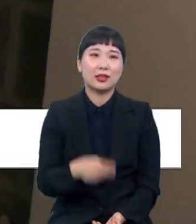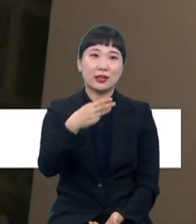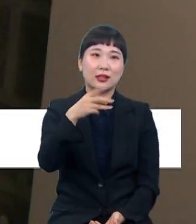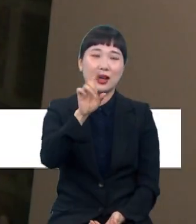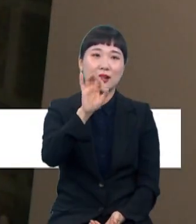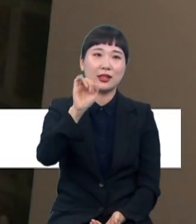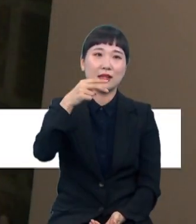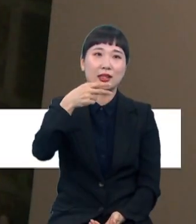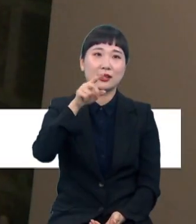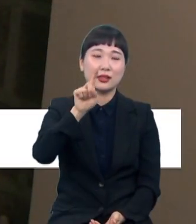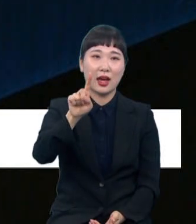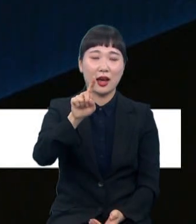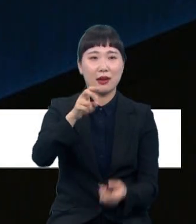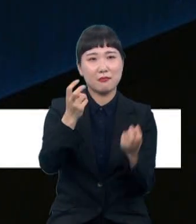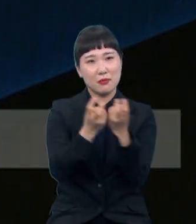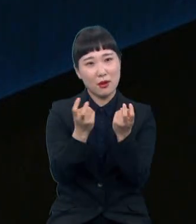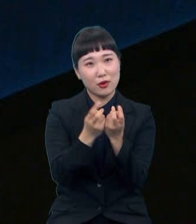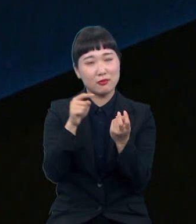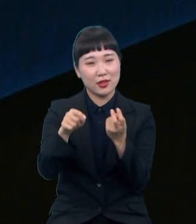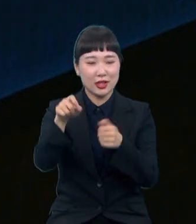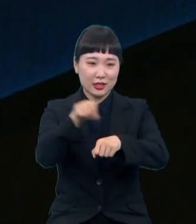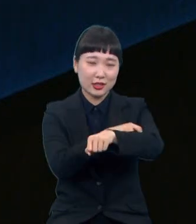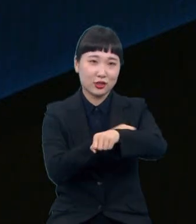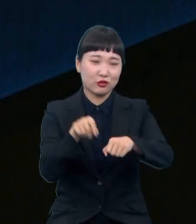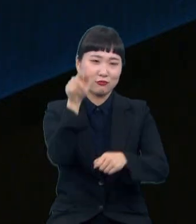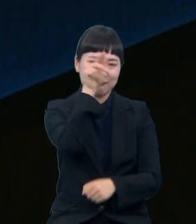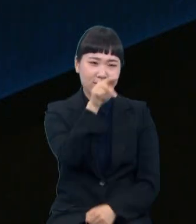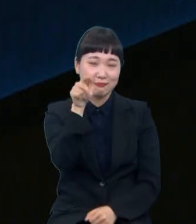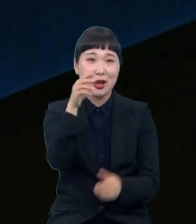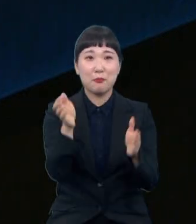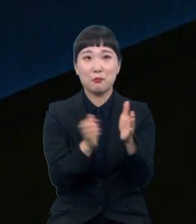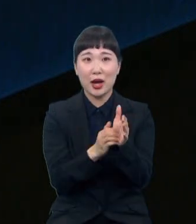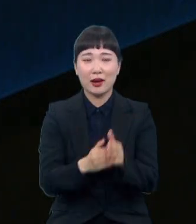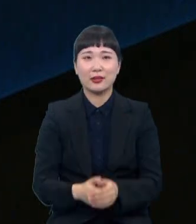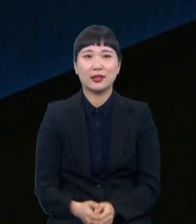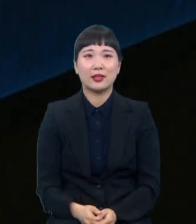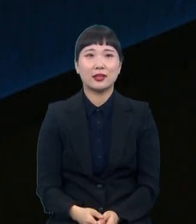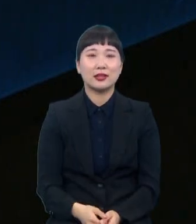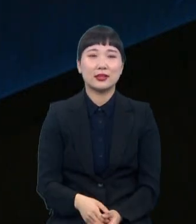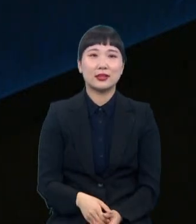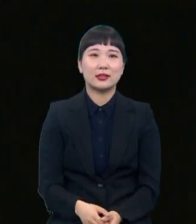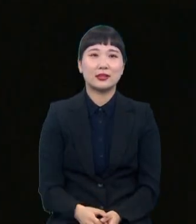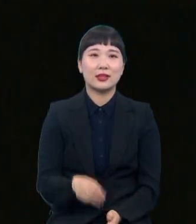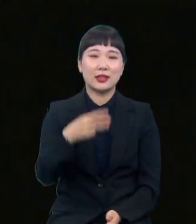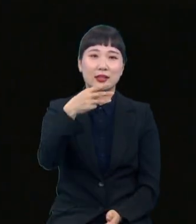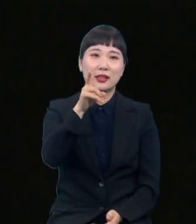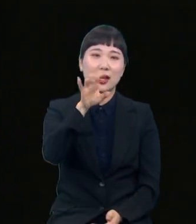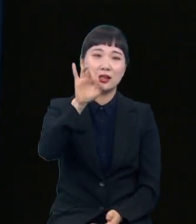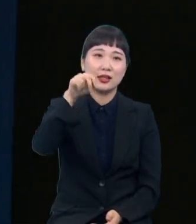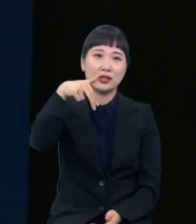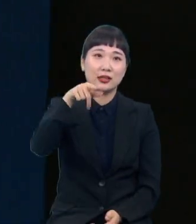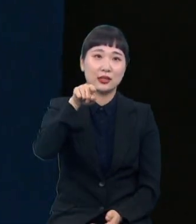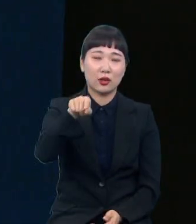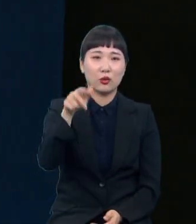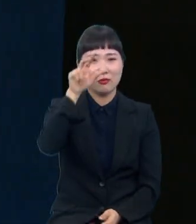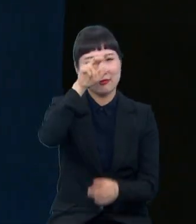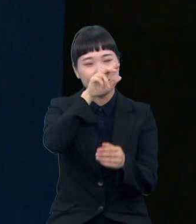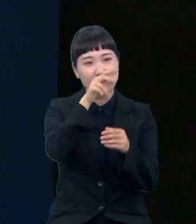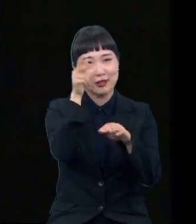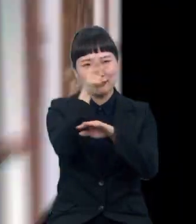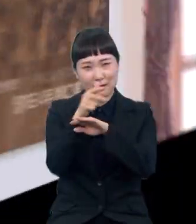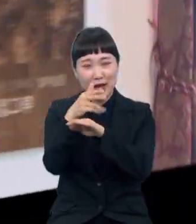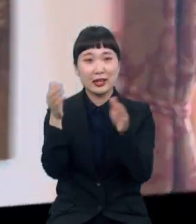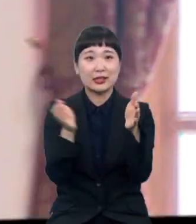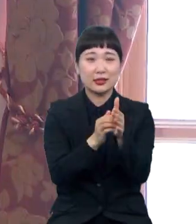특수기법으로 촬영한 사진입니다. 레이저로 눈에 보이지 않는 3차원 정보까지 볼 수 있어 이색적인 아름다움이